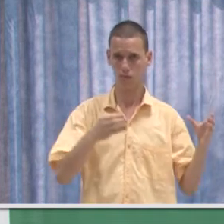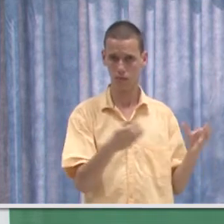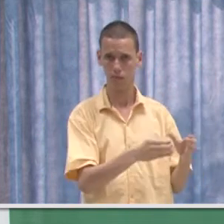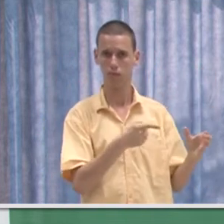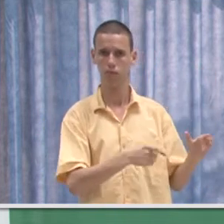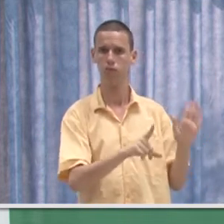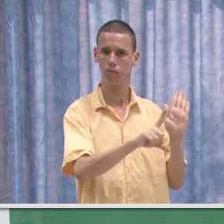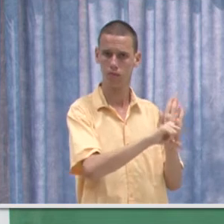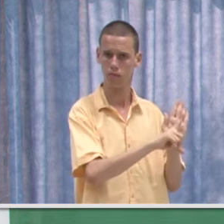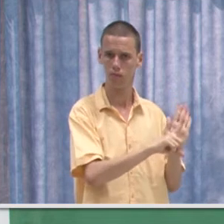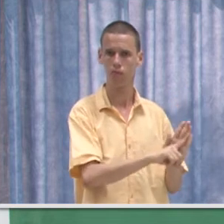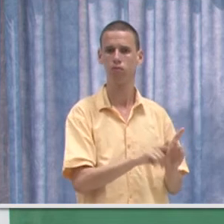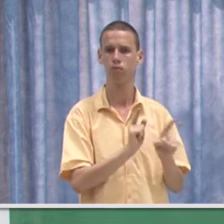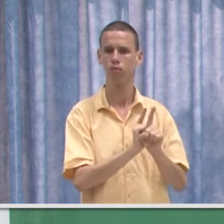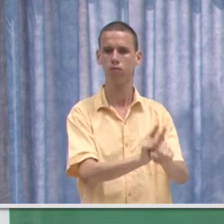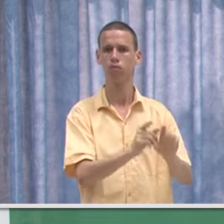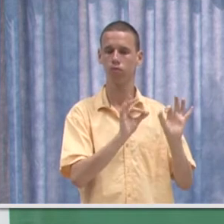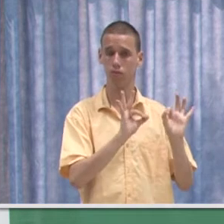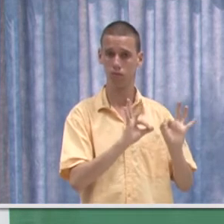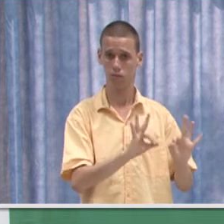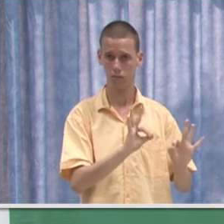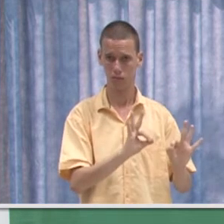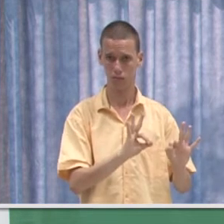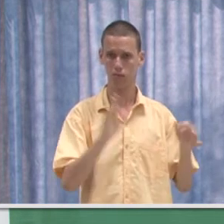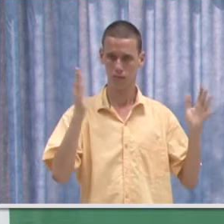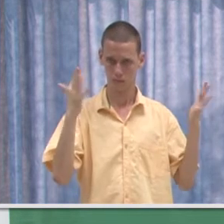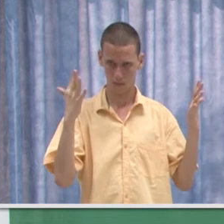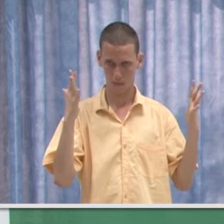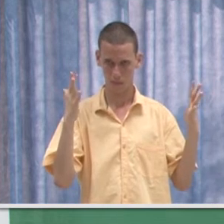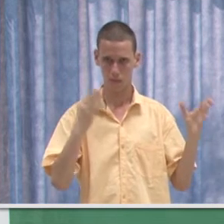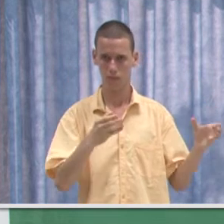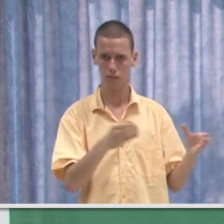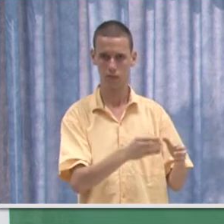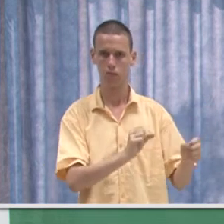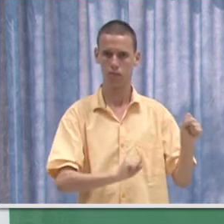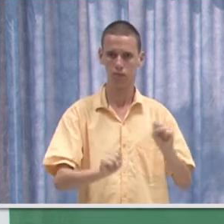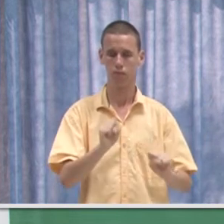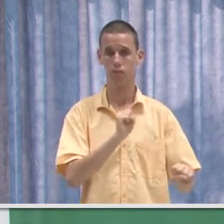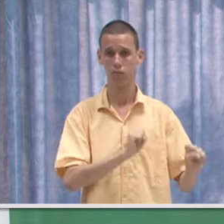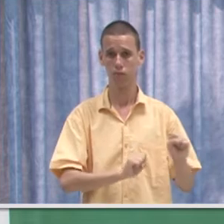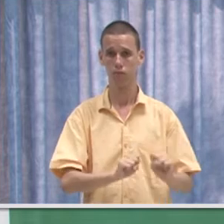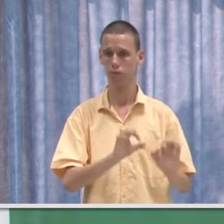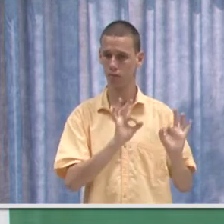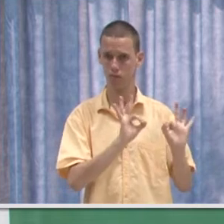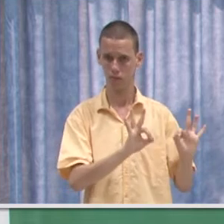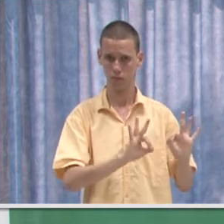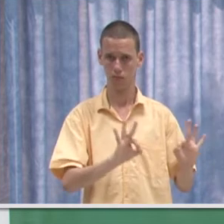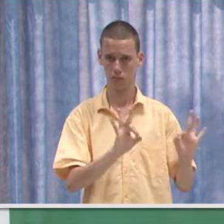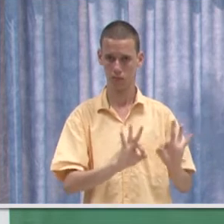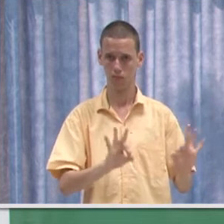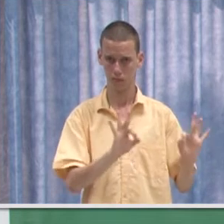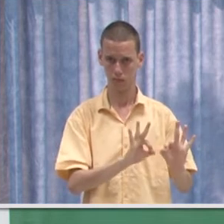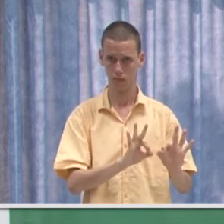populations, ils connaissent un message, ils peuvent respecter, ils peuvent faire un gathering. il fait ça bien. Mais ça, bon